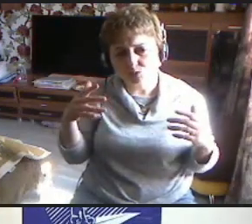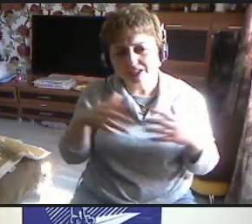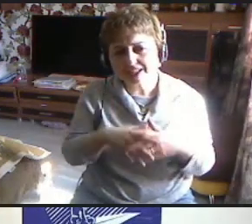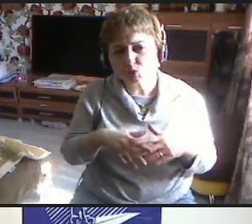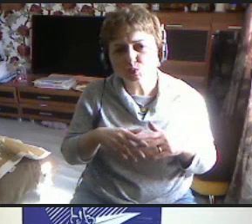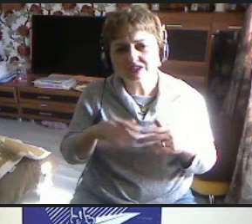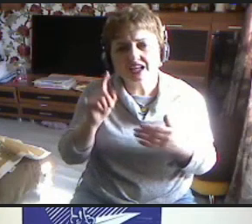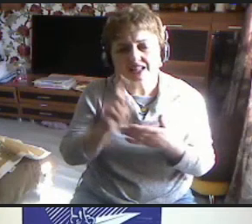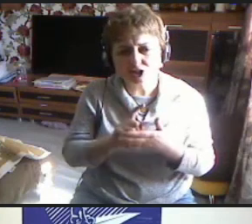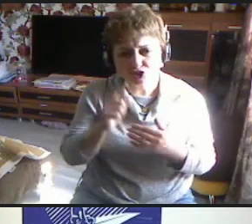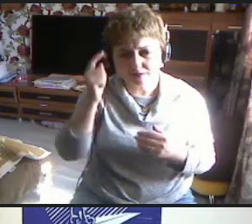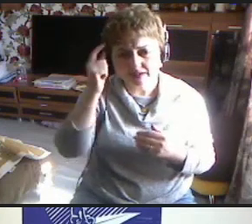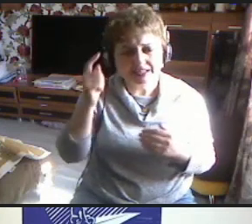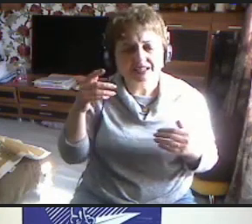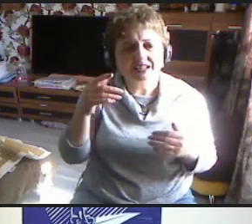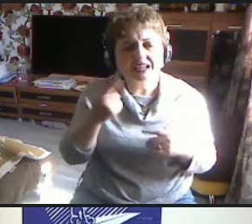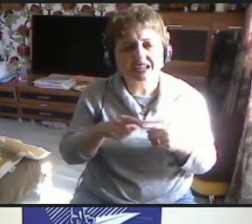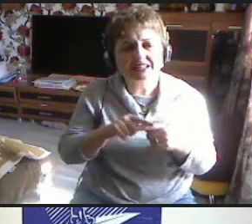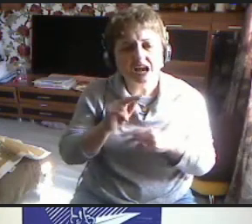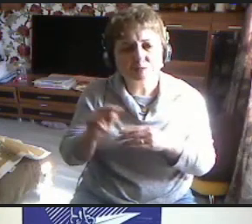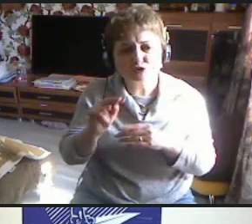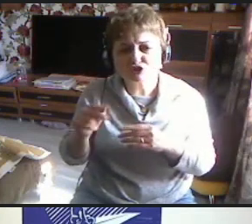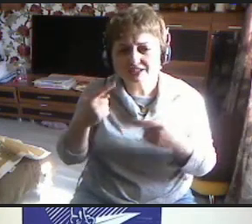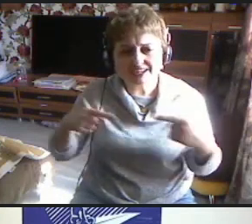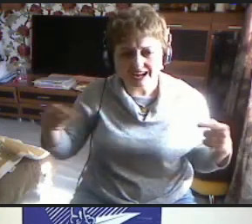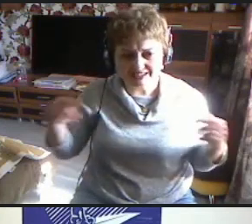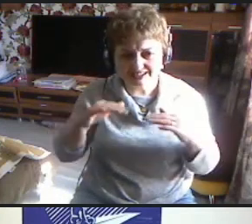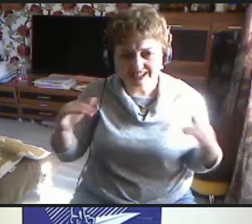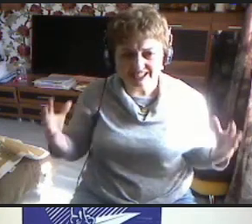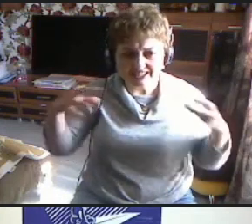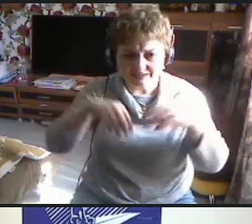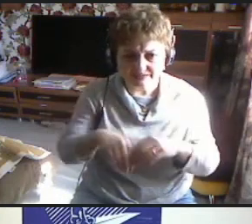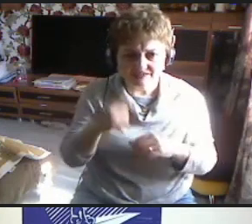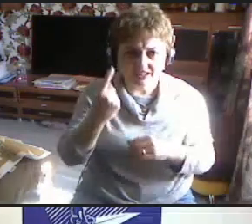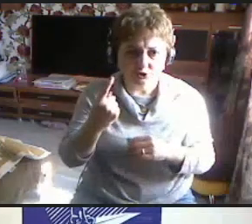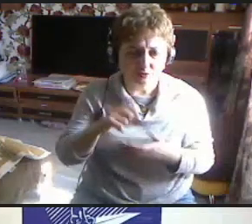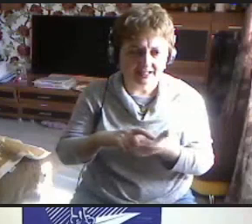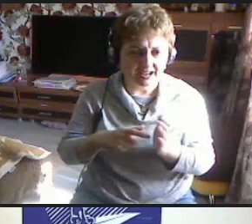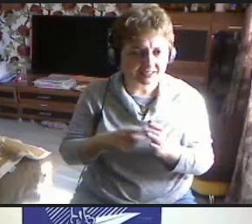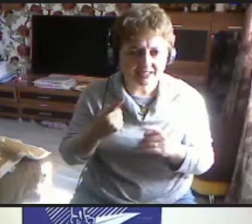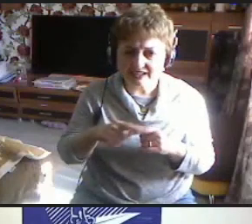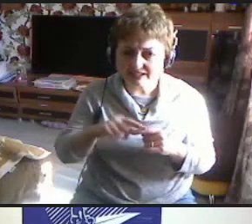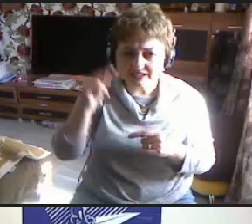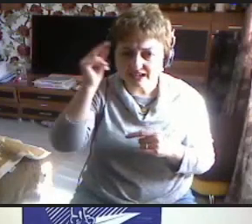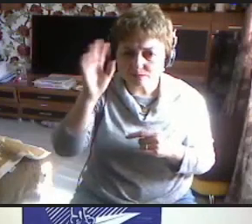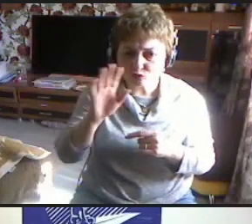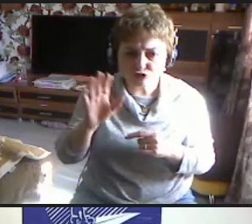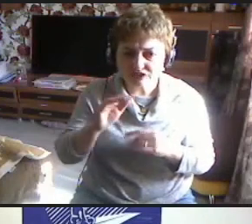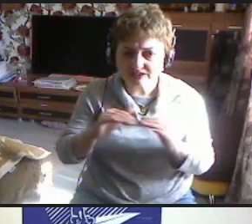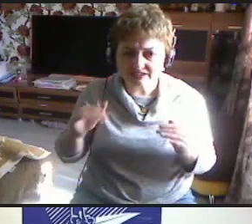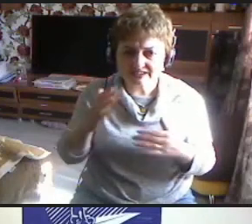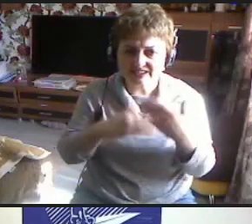понимать, инклюзия – это обучение разных детей в одном классе. Это не обучение детей с инвалидностью в